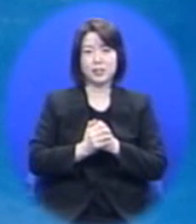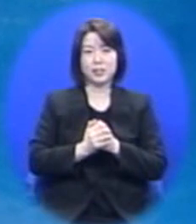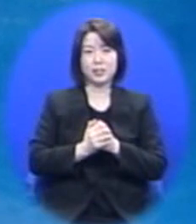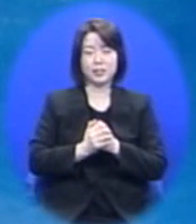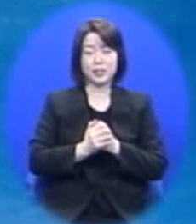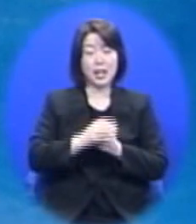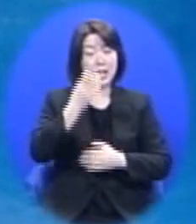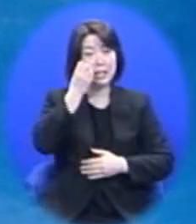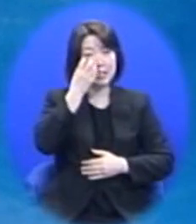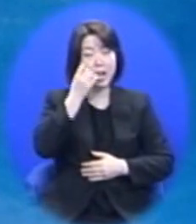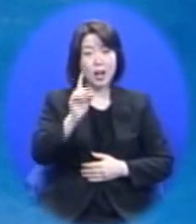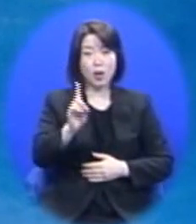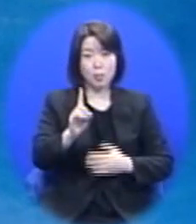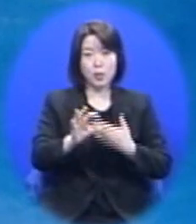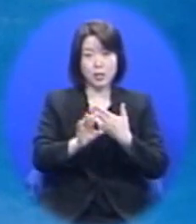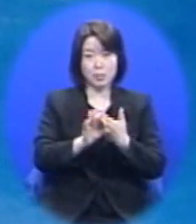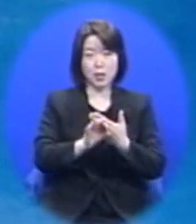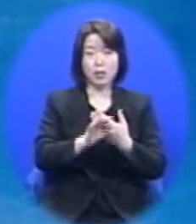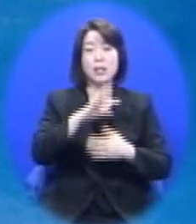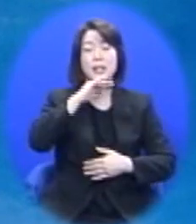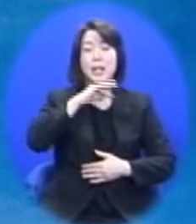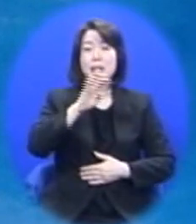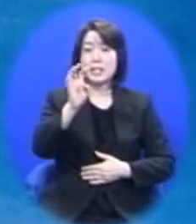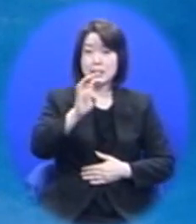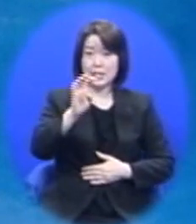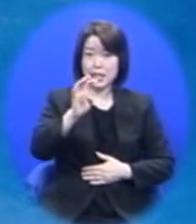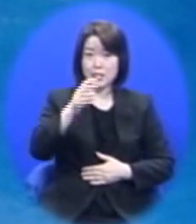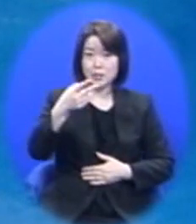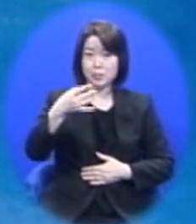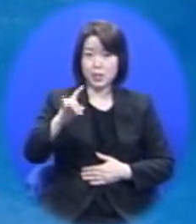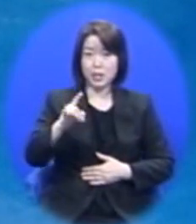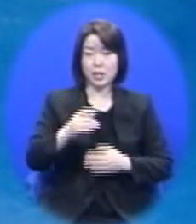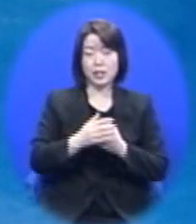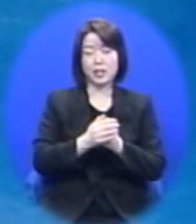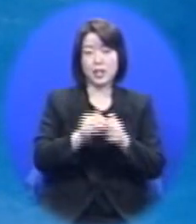정말 신기한 것이 40대 남자 설문부터는